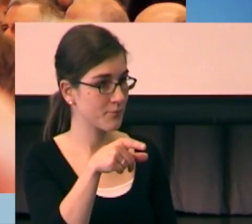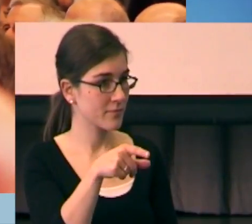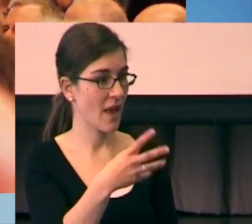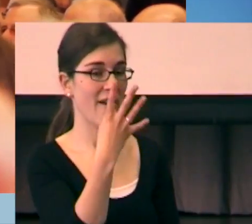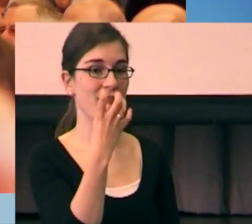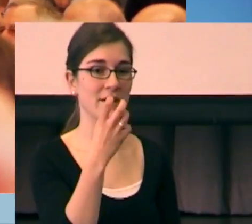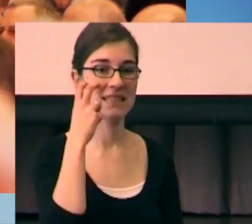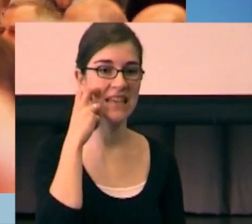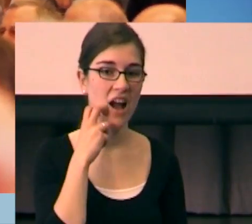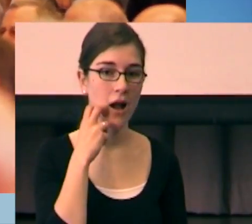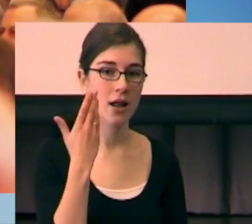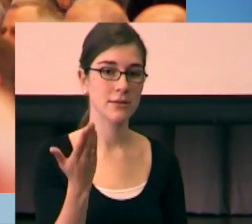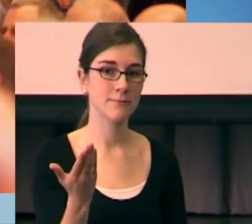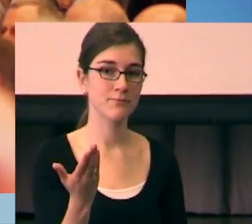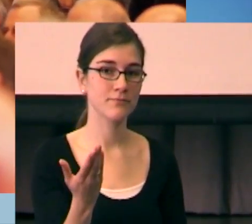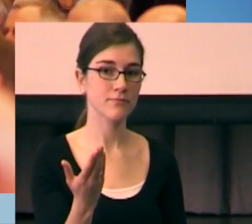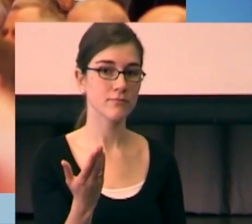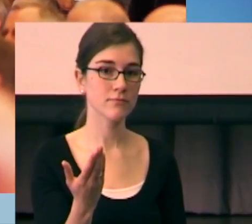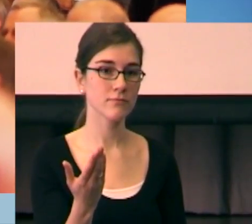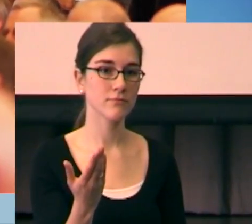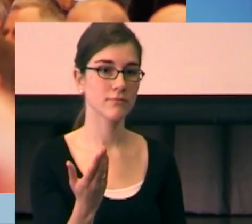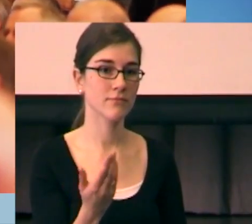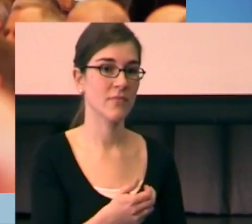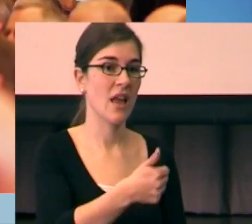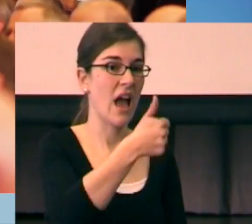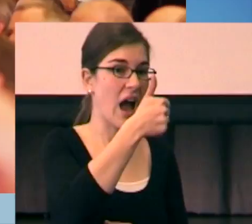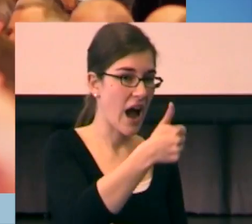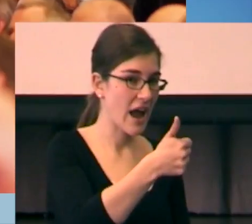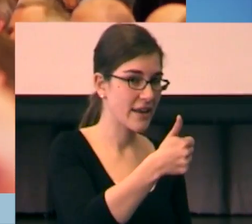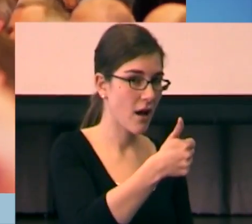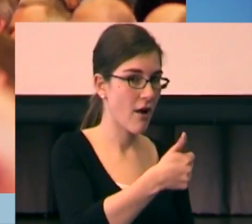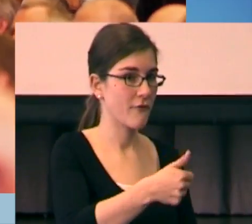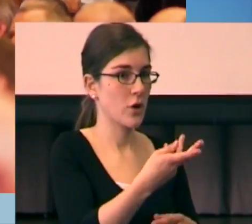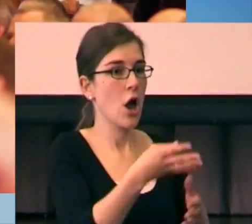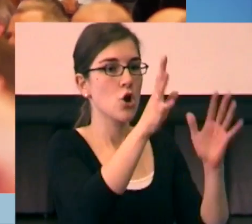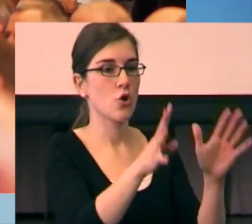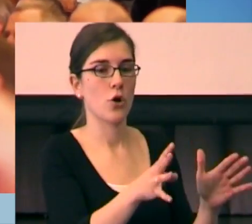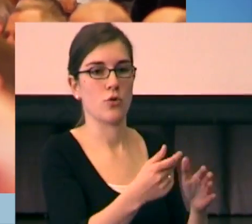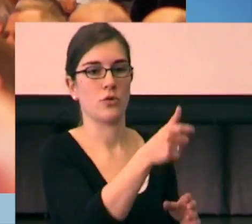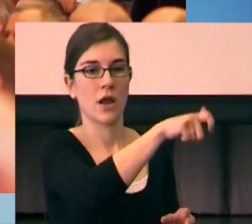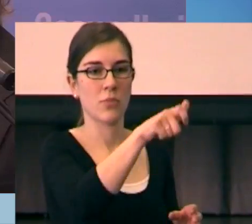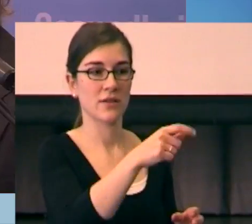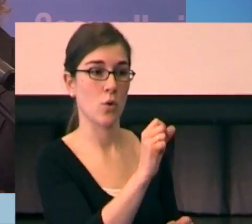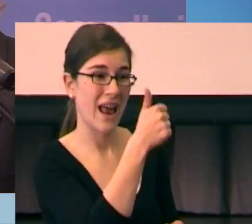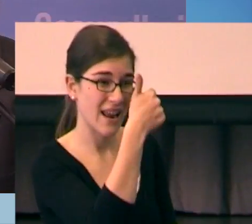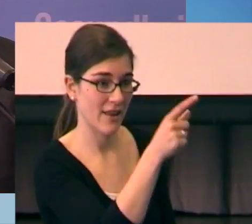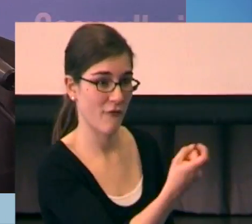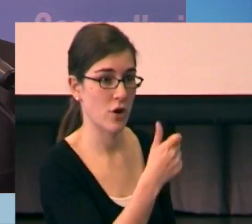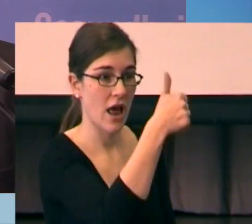40 Jahre alt ist, hat einer von 900 das Risiko, an Prostatakrebs zu erkranken.